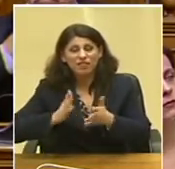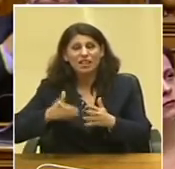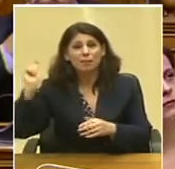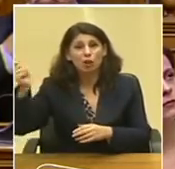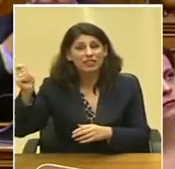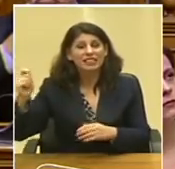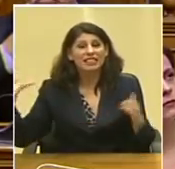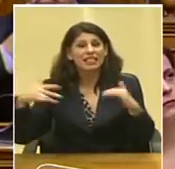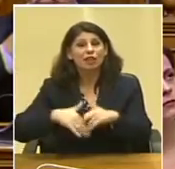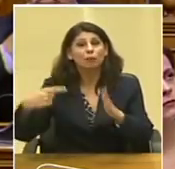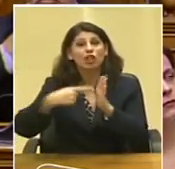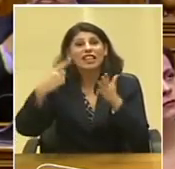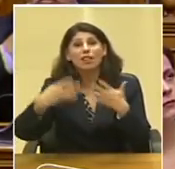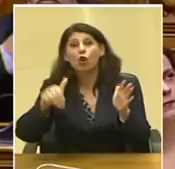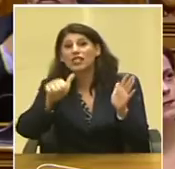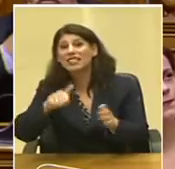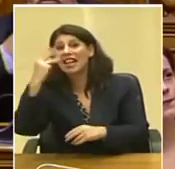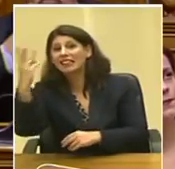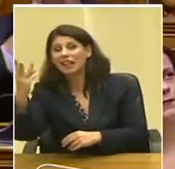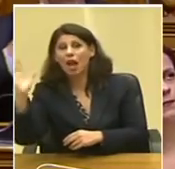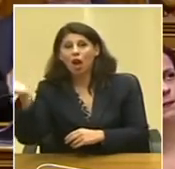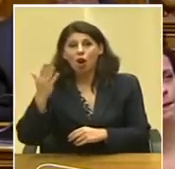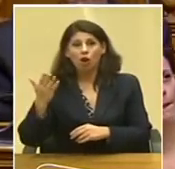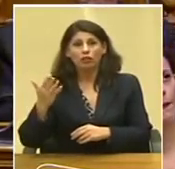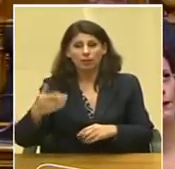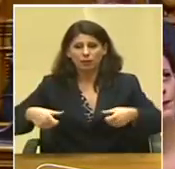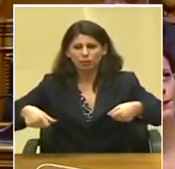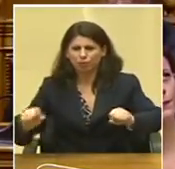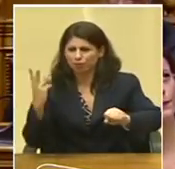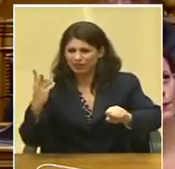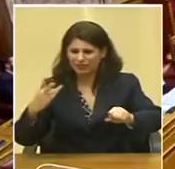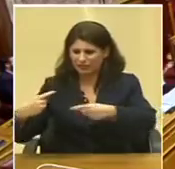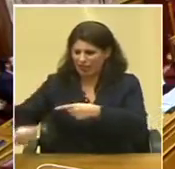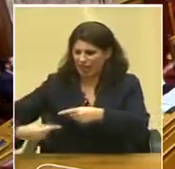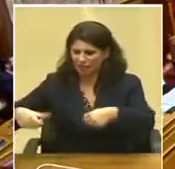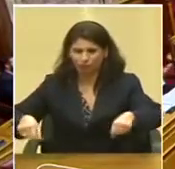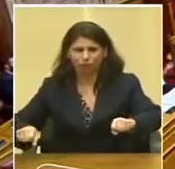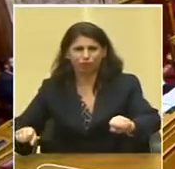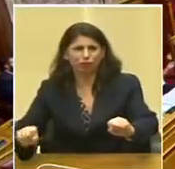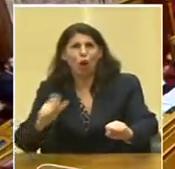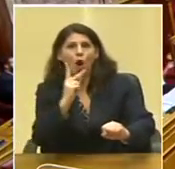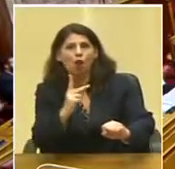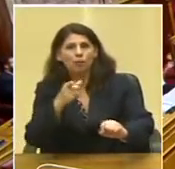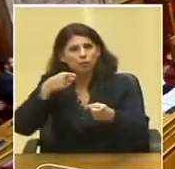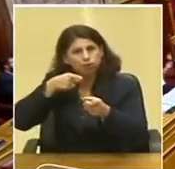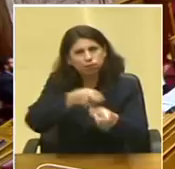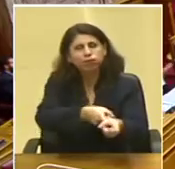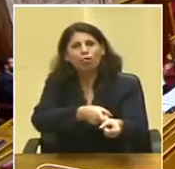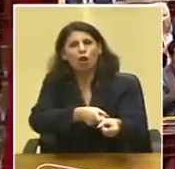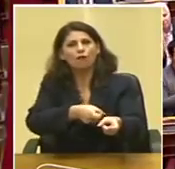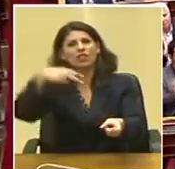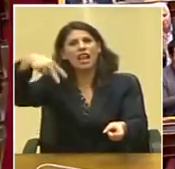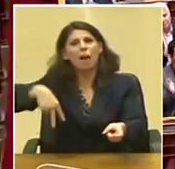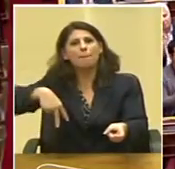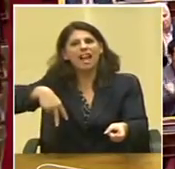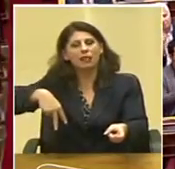το 1963, όταν με το τρίκυκλο ο Κοτσαμάνης σκότωσε το Λαμπράκι. Αλλά εσείς, κύριε